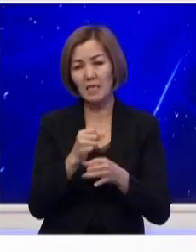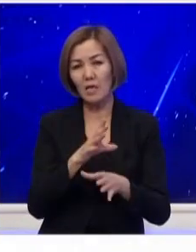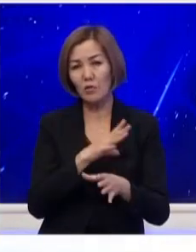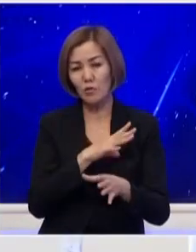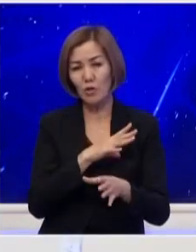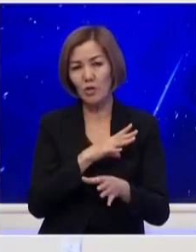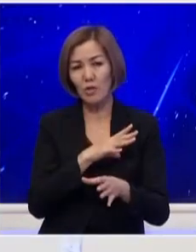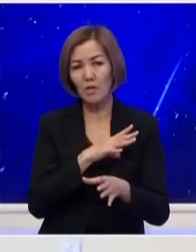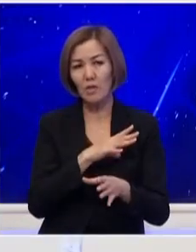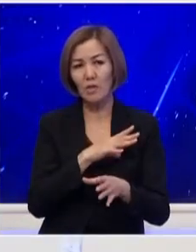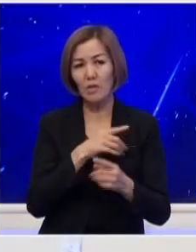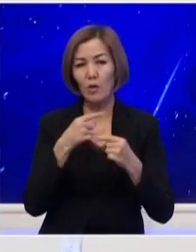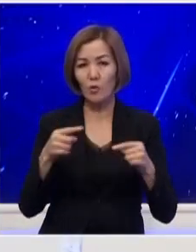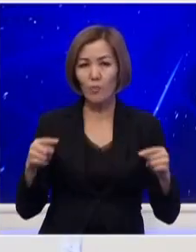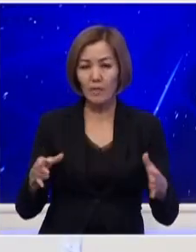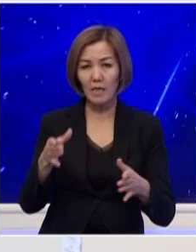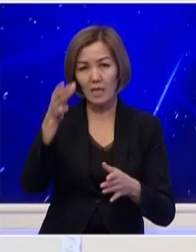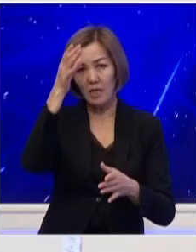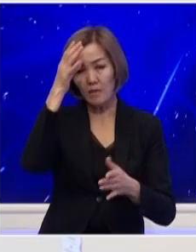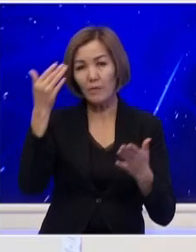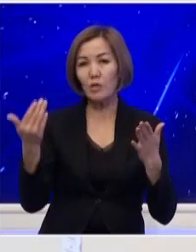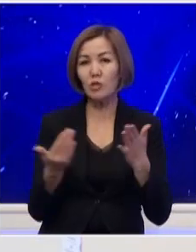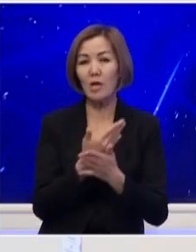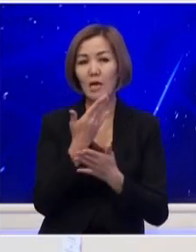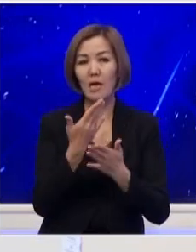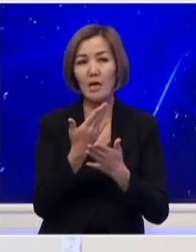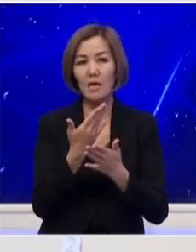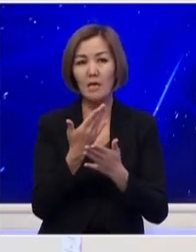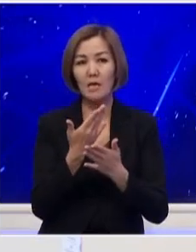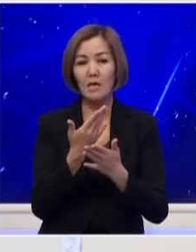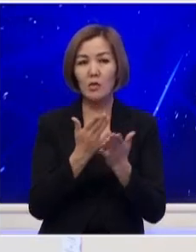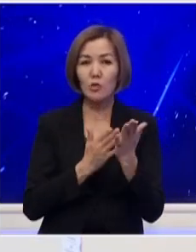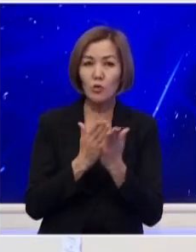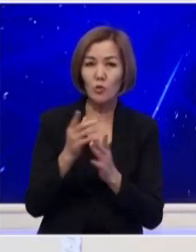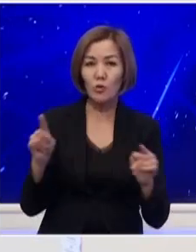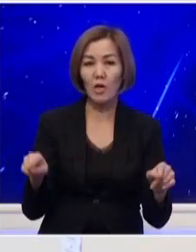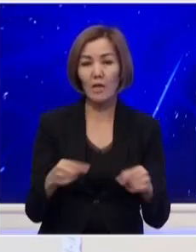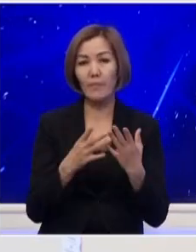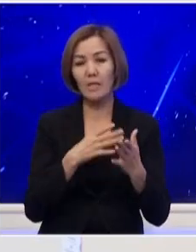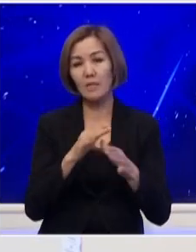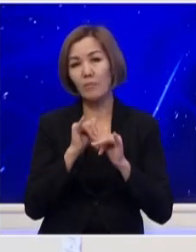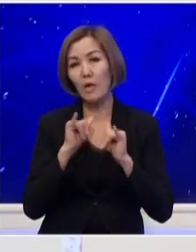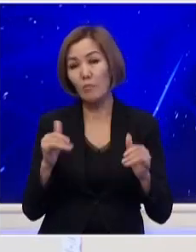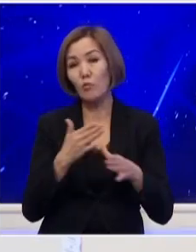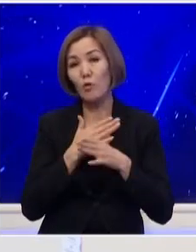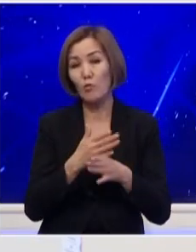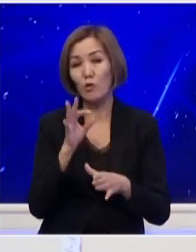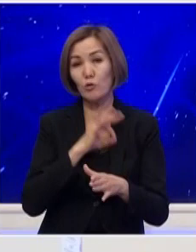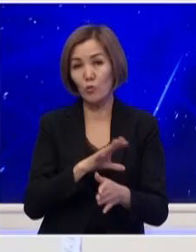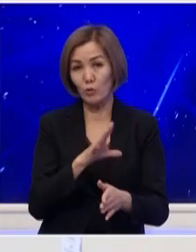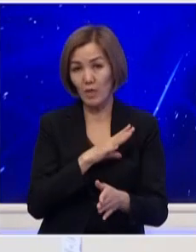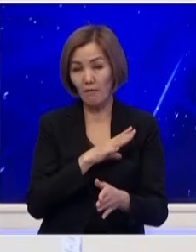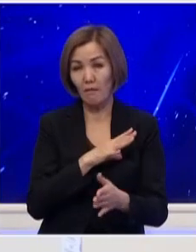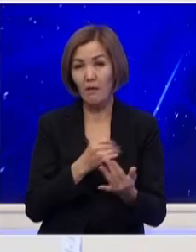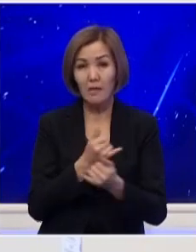осы гуманитарлық ғылымның жаңа парадигмасын қалыптастырып, жаңа жолға салып, оның